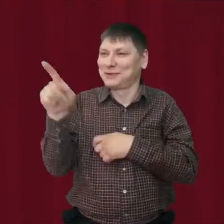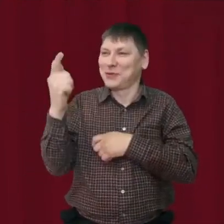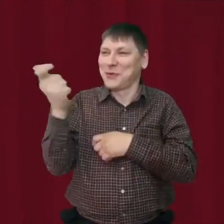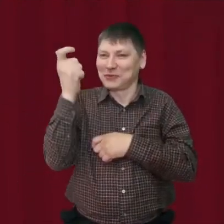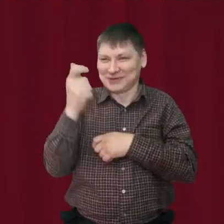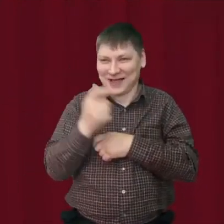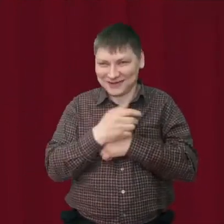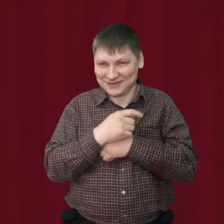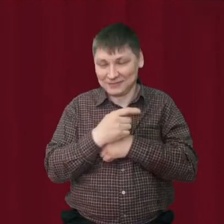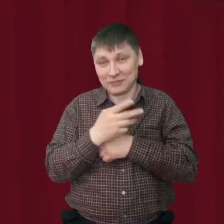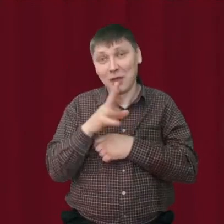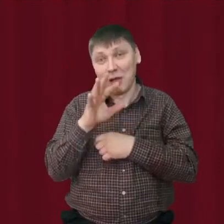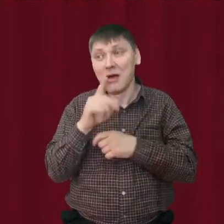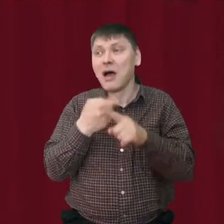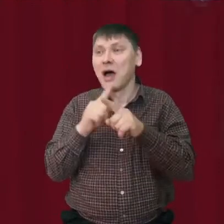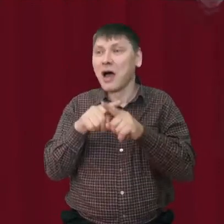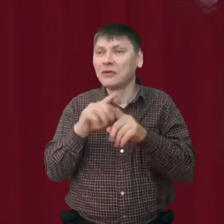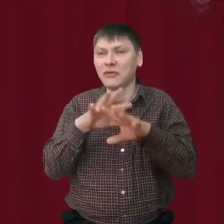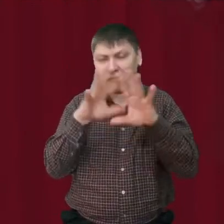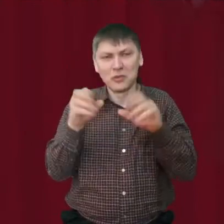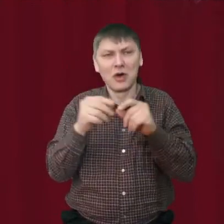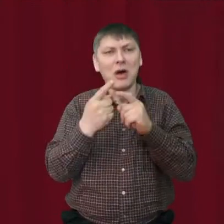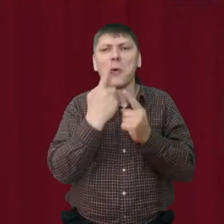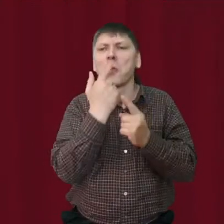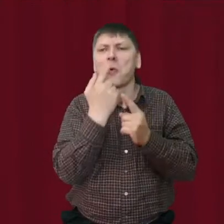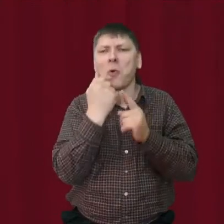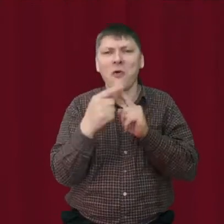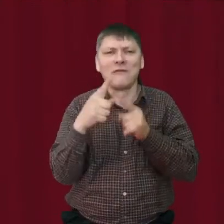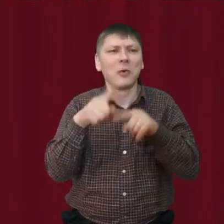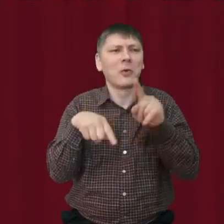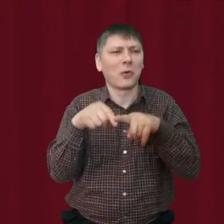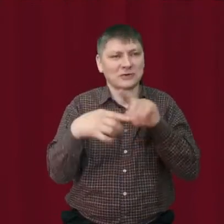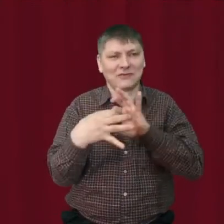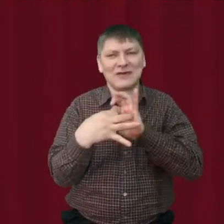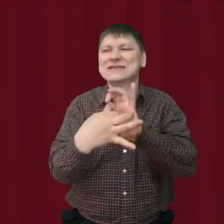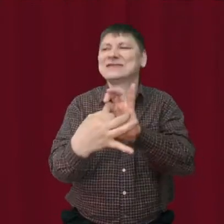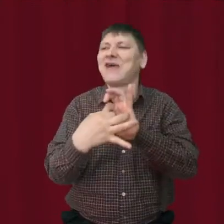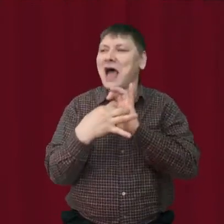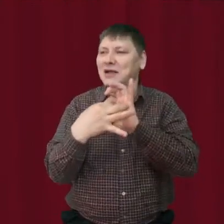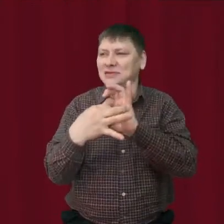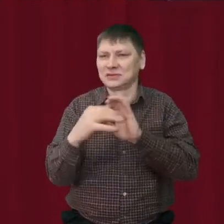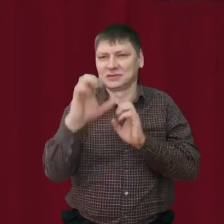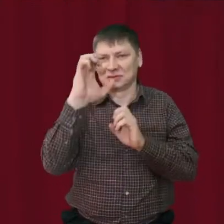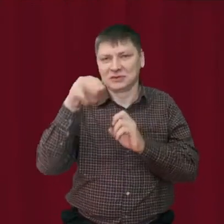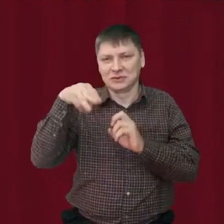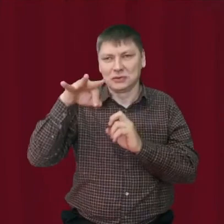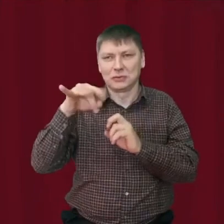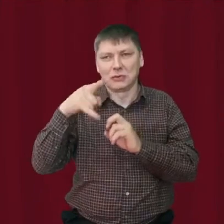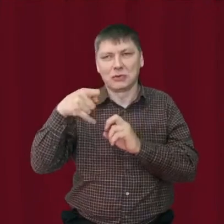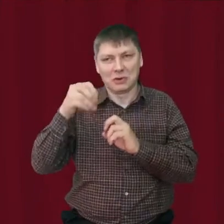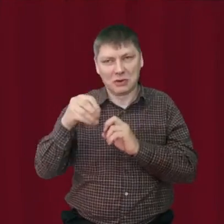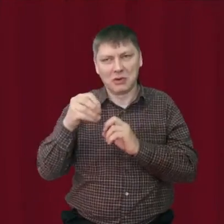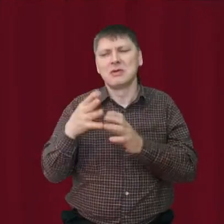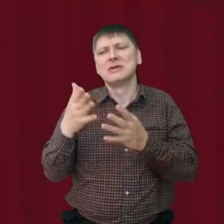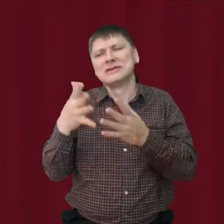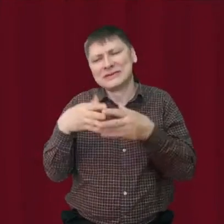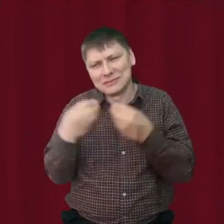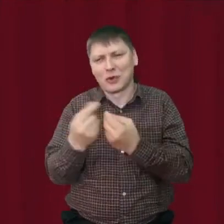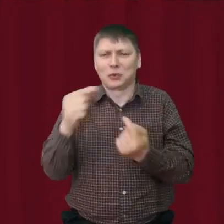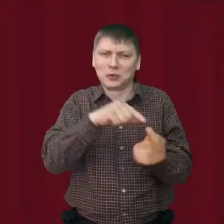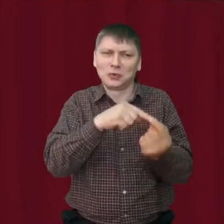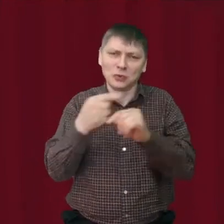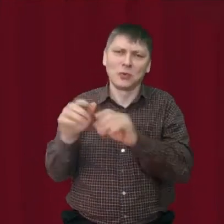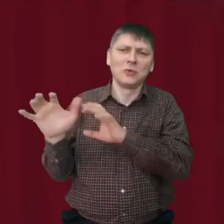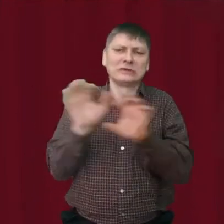целом, оно описывало именно узы кровного родства. Желание быть вместе, преданность своей семье, преданность друг другу,